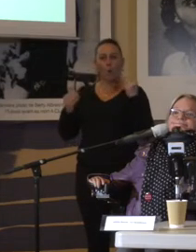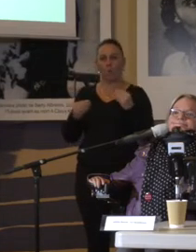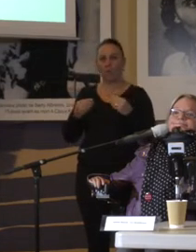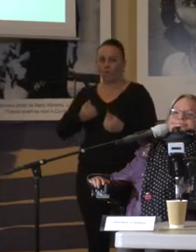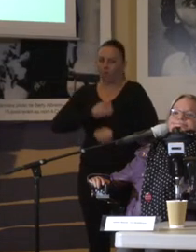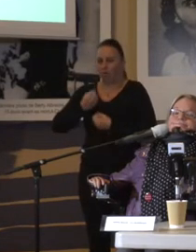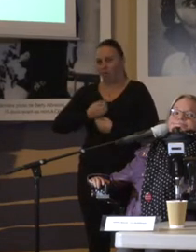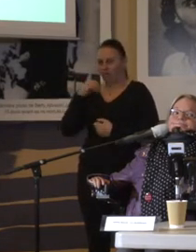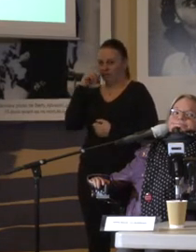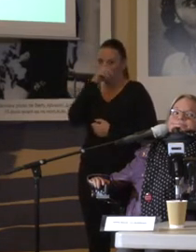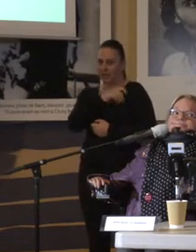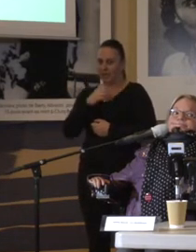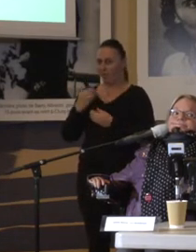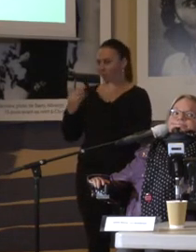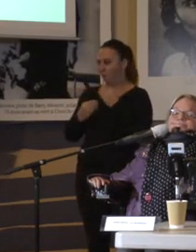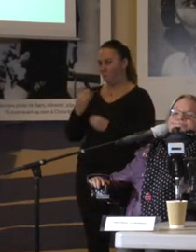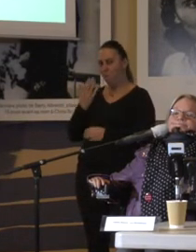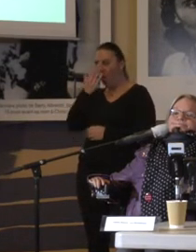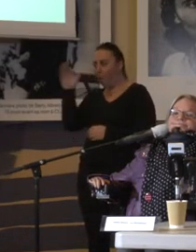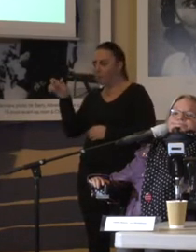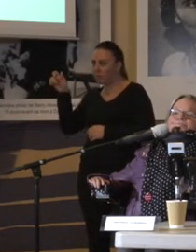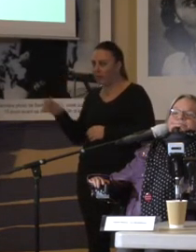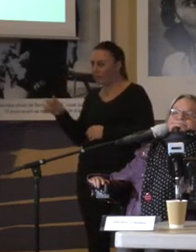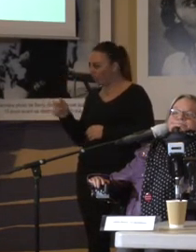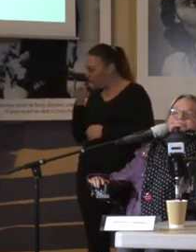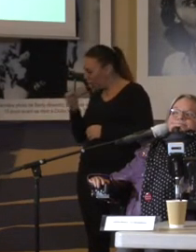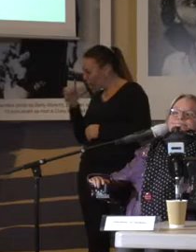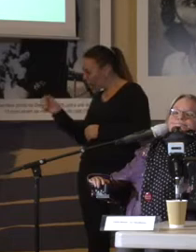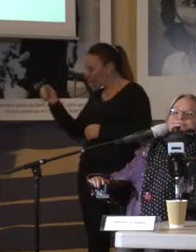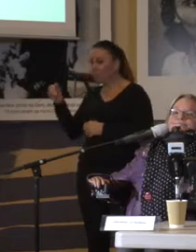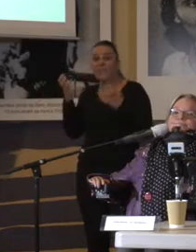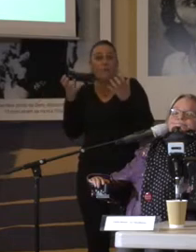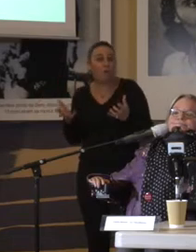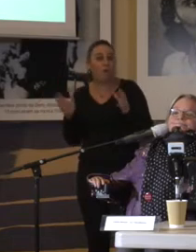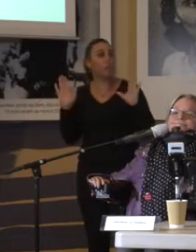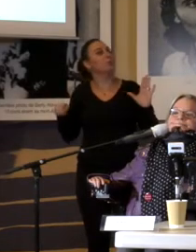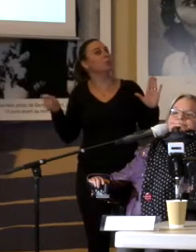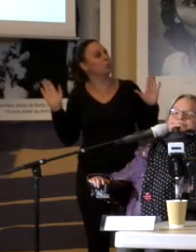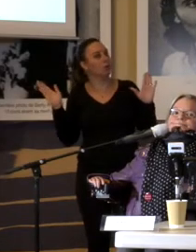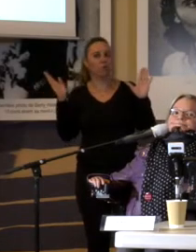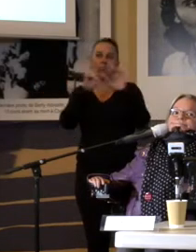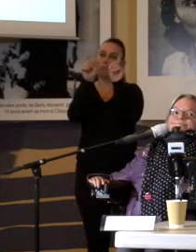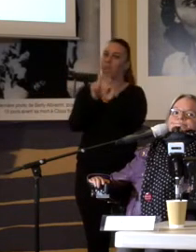exprimer tout seul, peut-être vous pouvez demander à quelqu'un de prendre la parole pour vous, si c'est votre souhait, bien sûr.